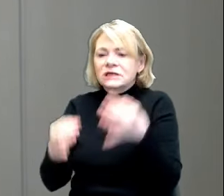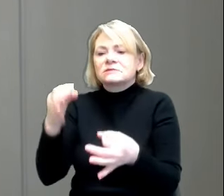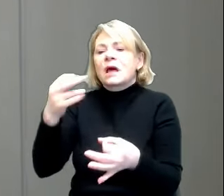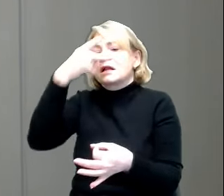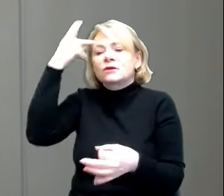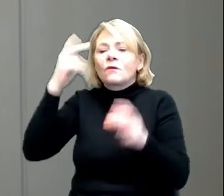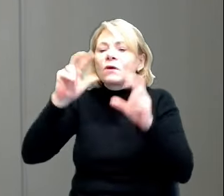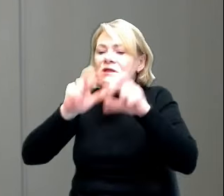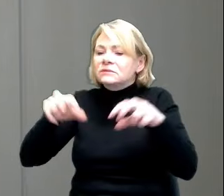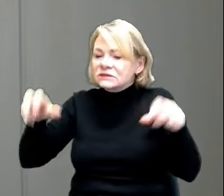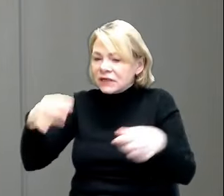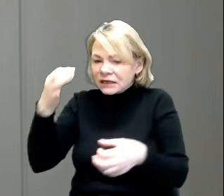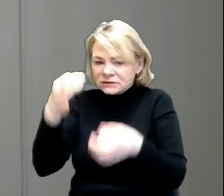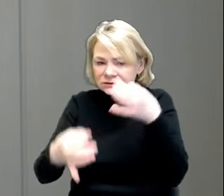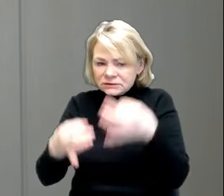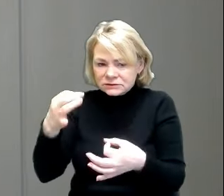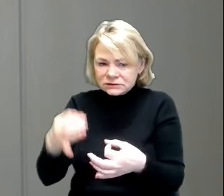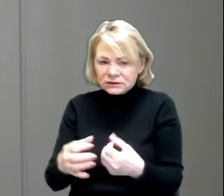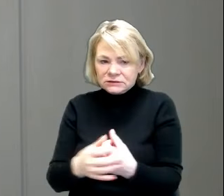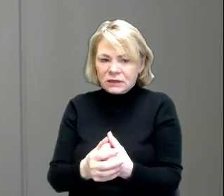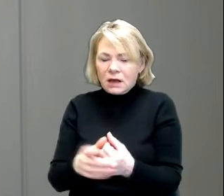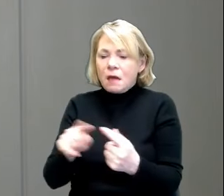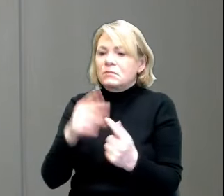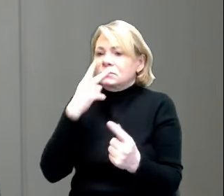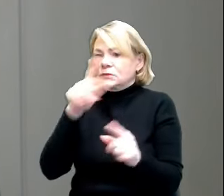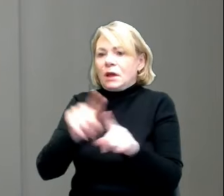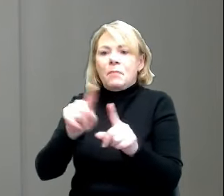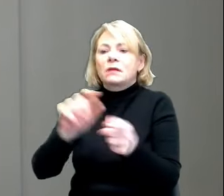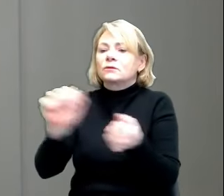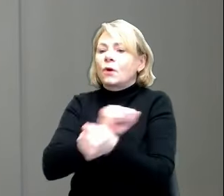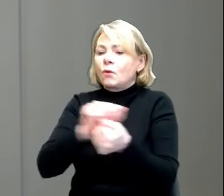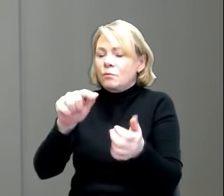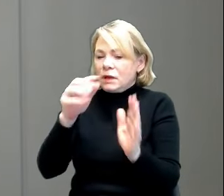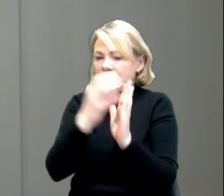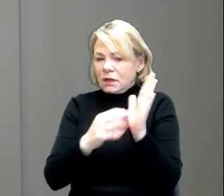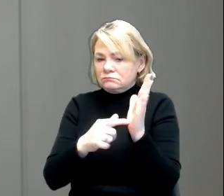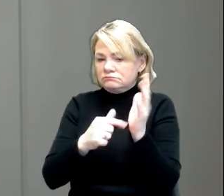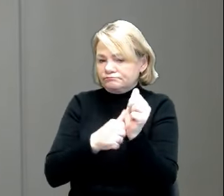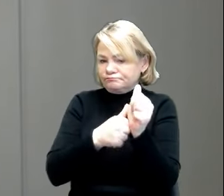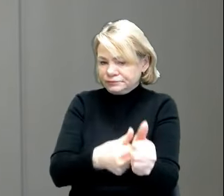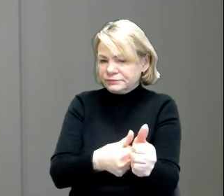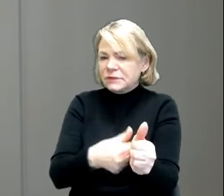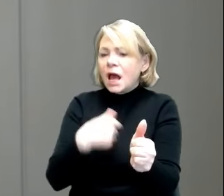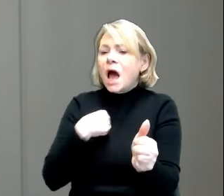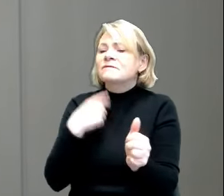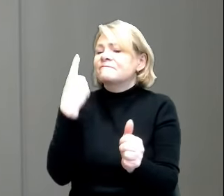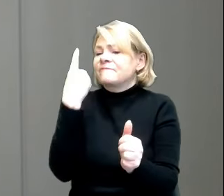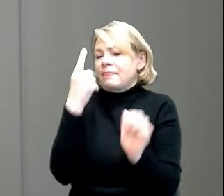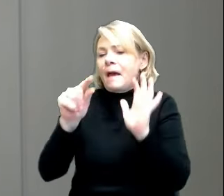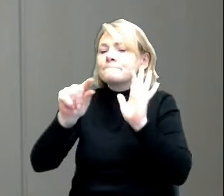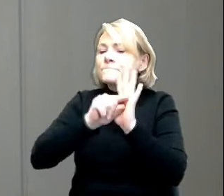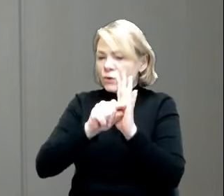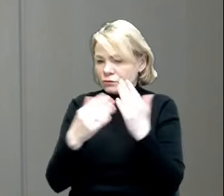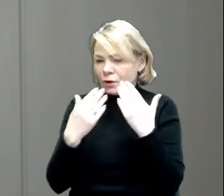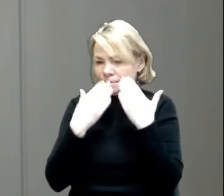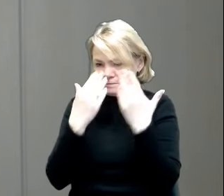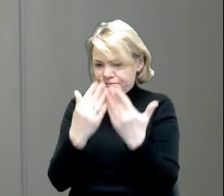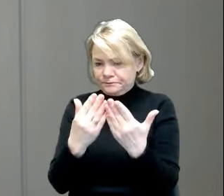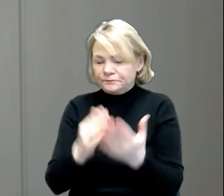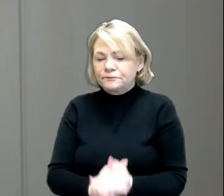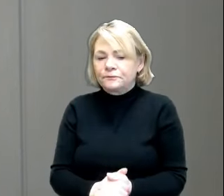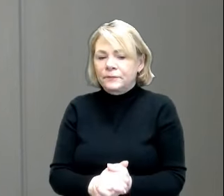yra nurodo visi teisės aktai paskaitysiu vieną iš punktų švietimo įstatymų ir vyriausybės